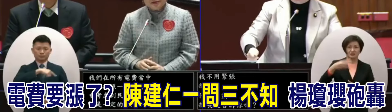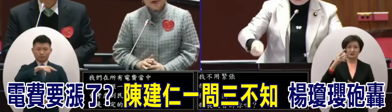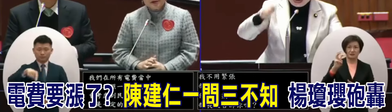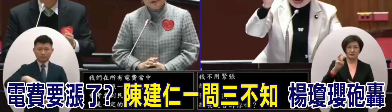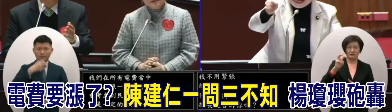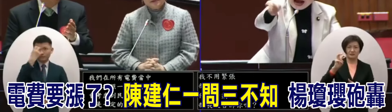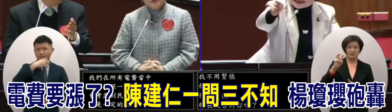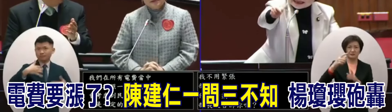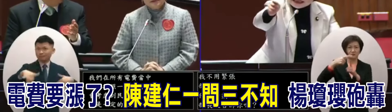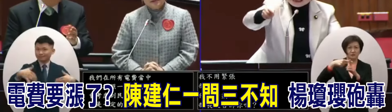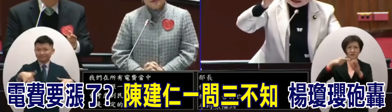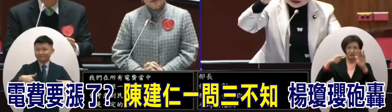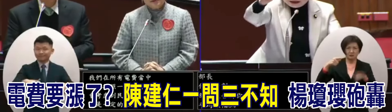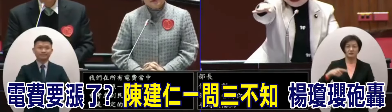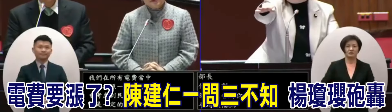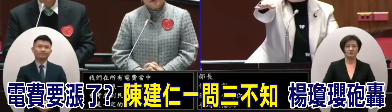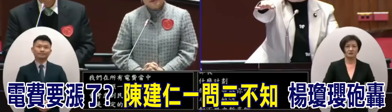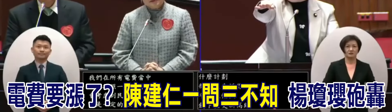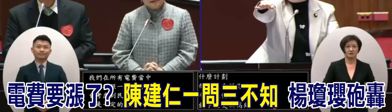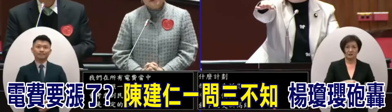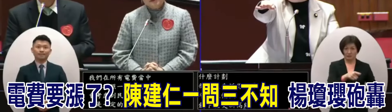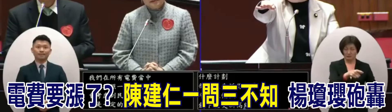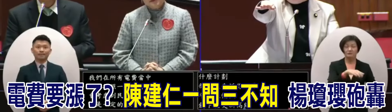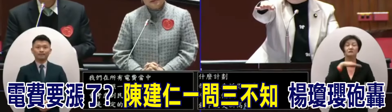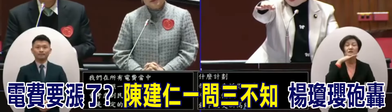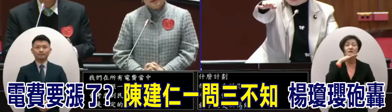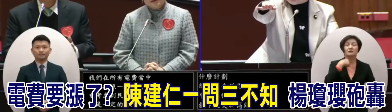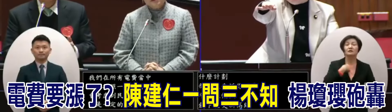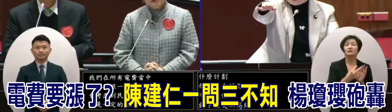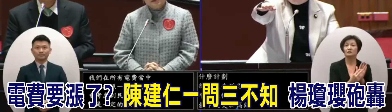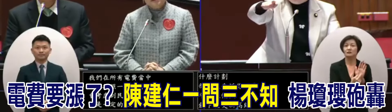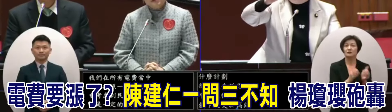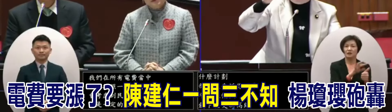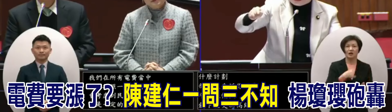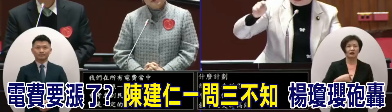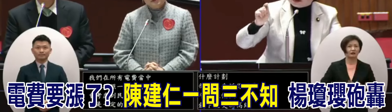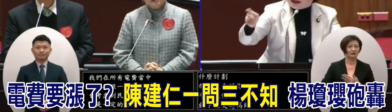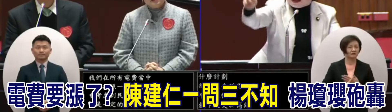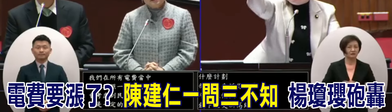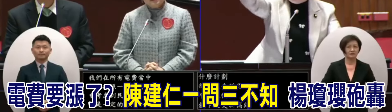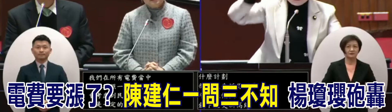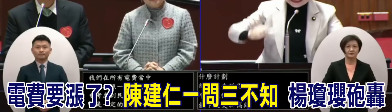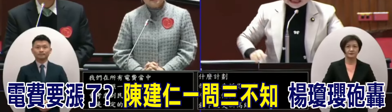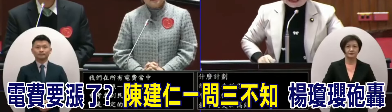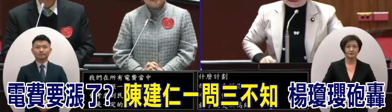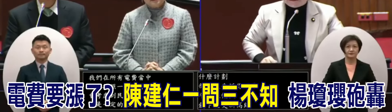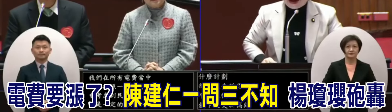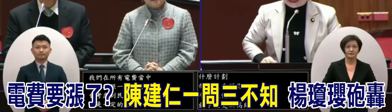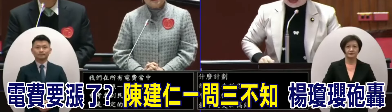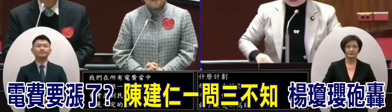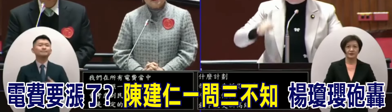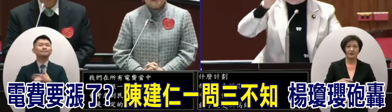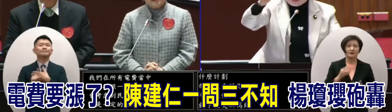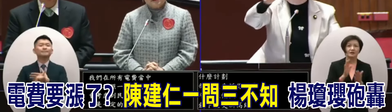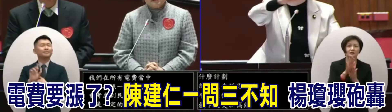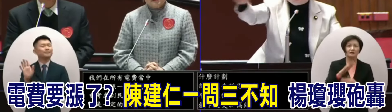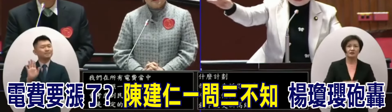的， 对， 还要，你听我，你听我讲，我好紧张，我的夜市怎么办